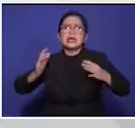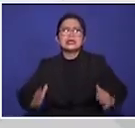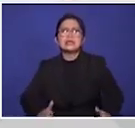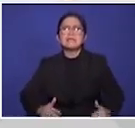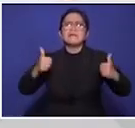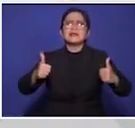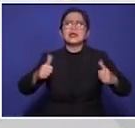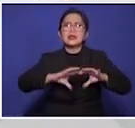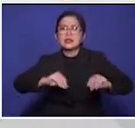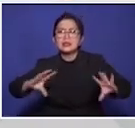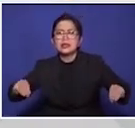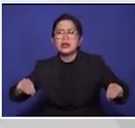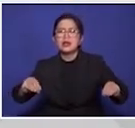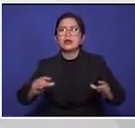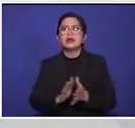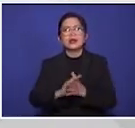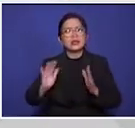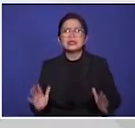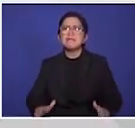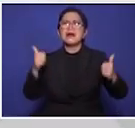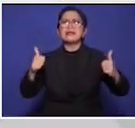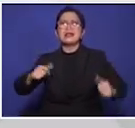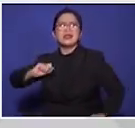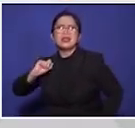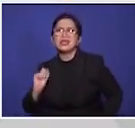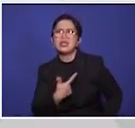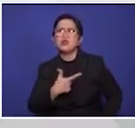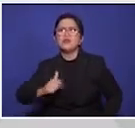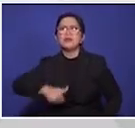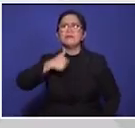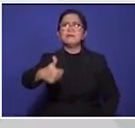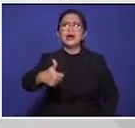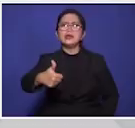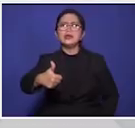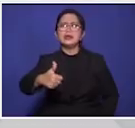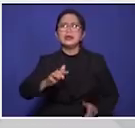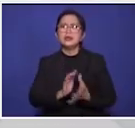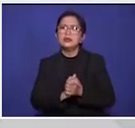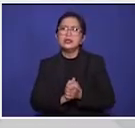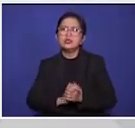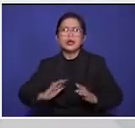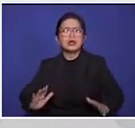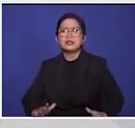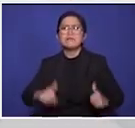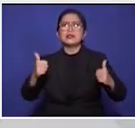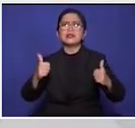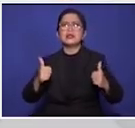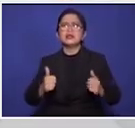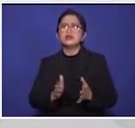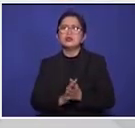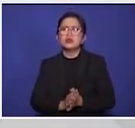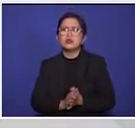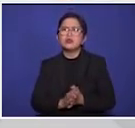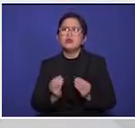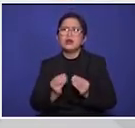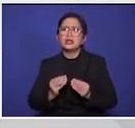lapangan pekerjaan peluang untuk hidup yang lebih baik dan peluang untuk menjadikan keluarga mereka menjadi